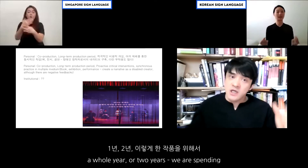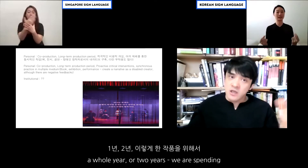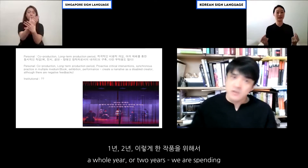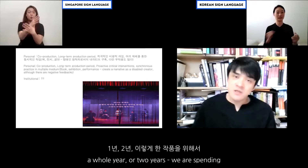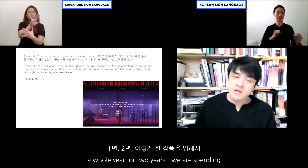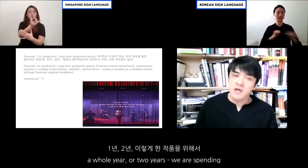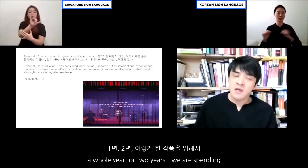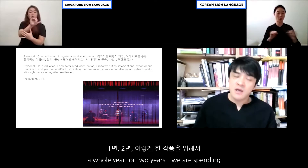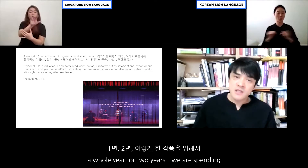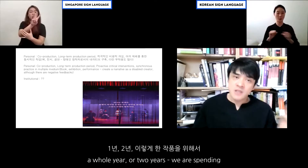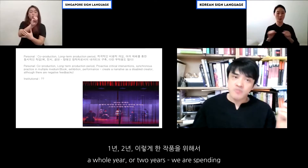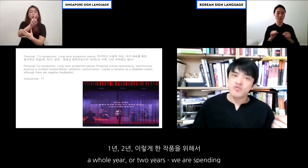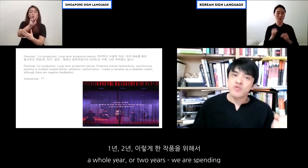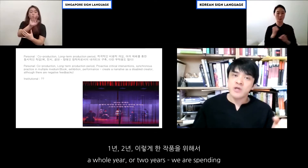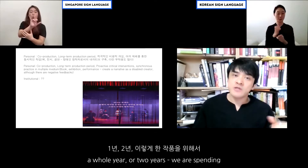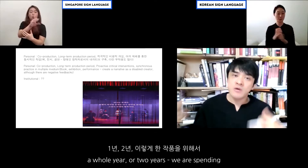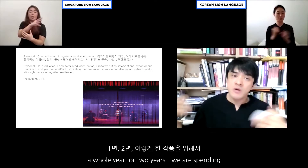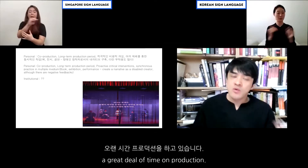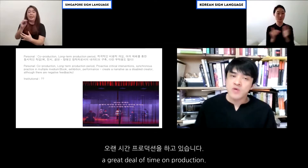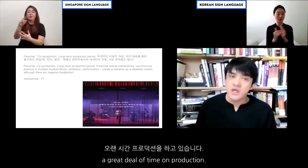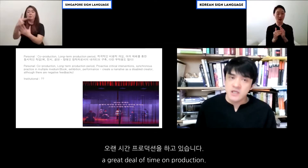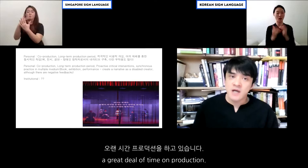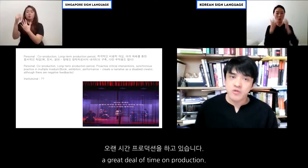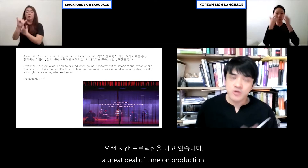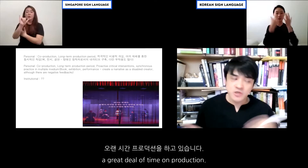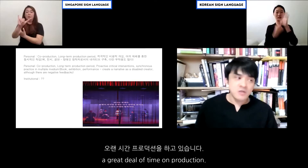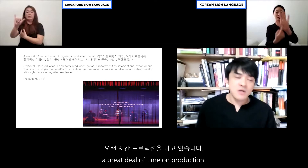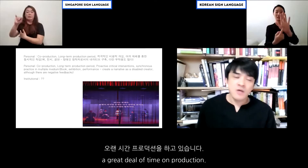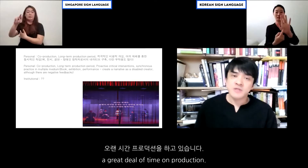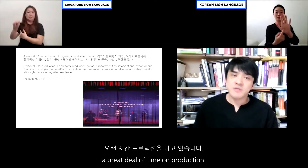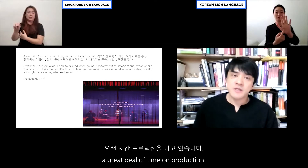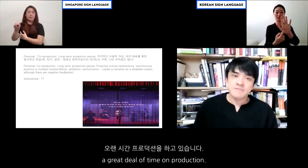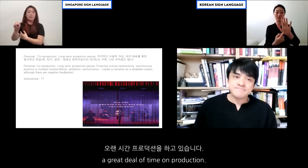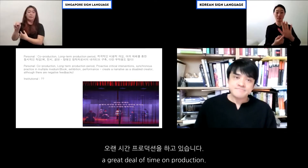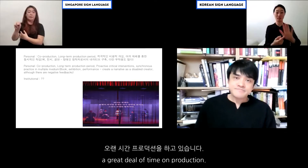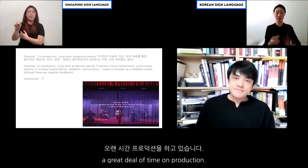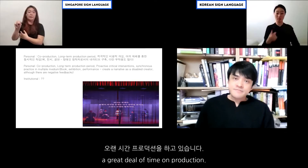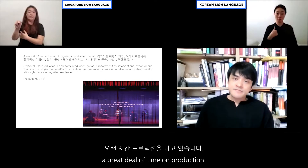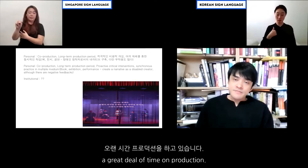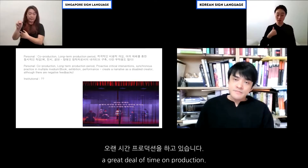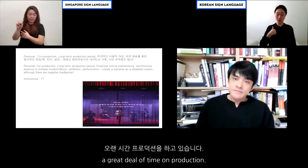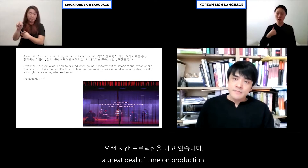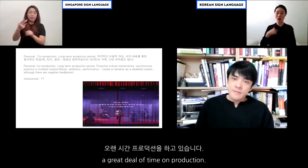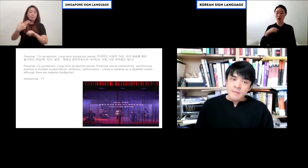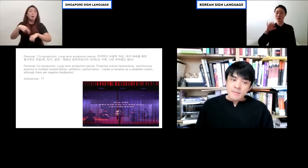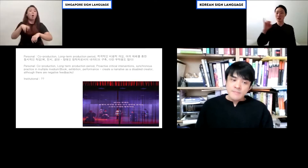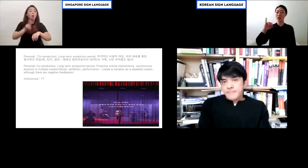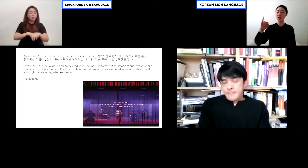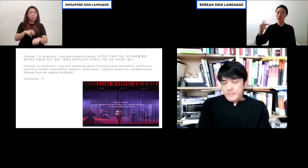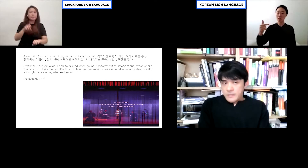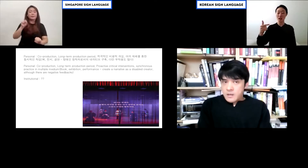1년, 2년 이렇게 한 작품을 위해서 오랜 시간 프로덕션을 하고 있습니다.